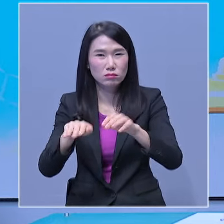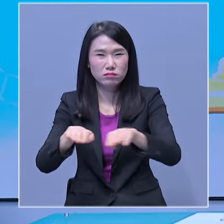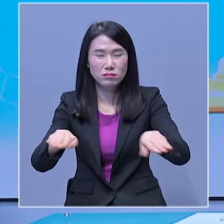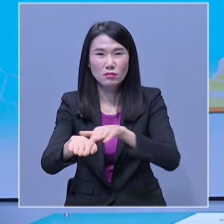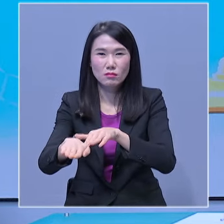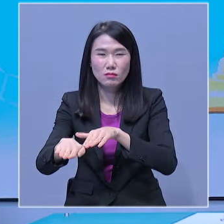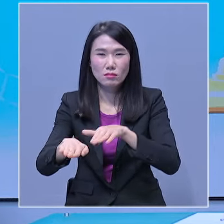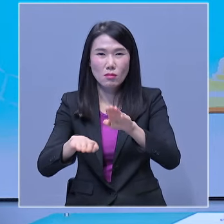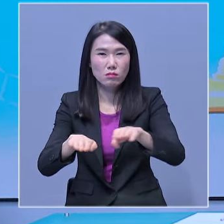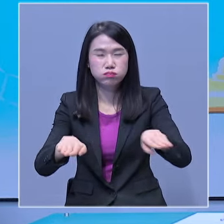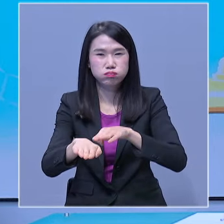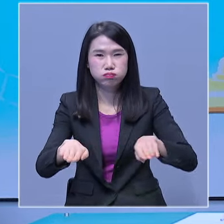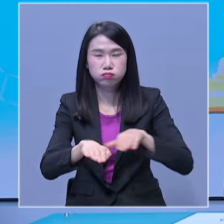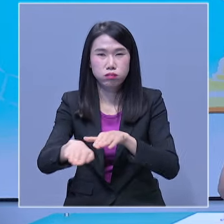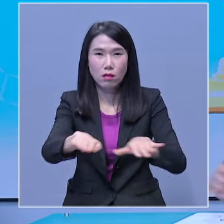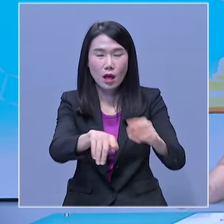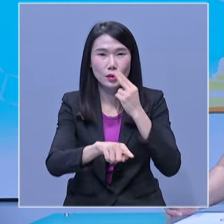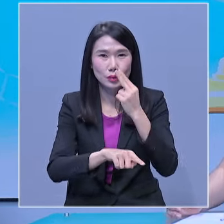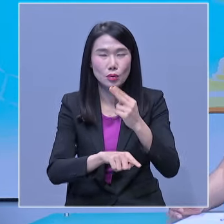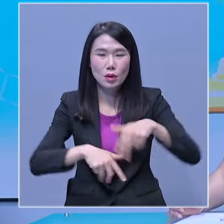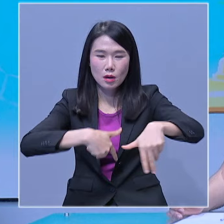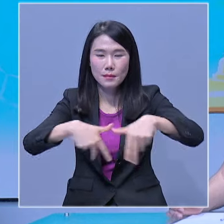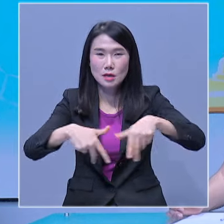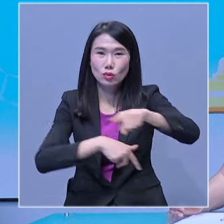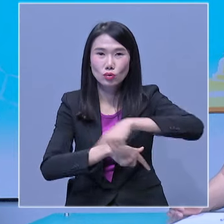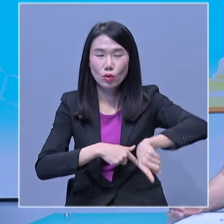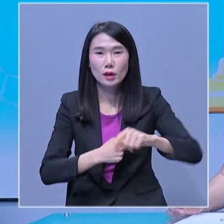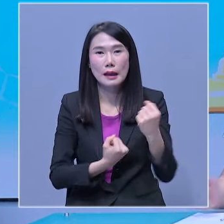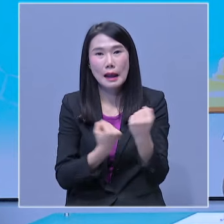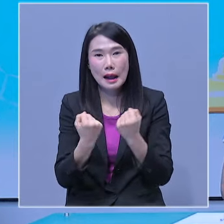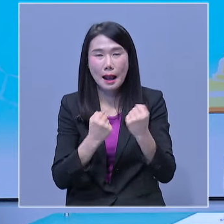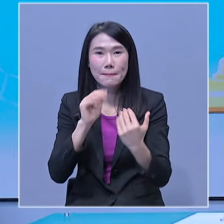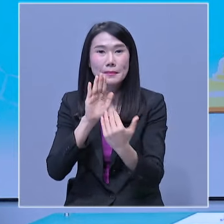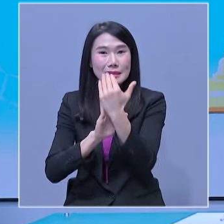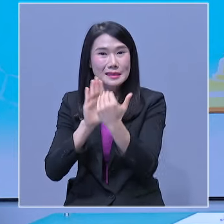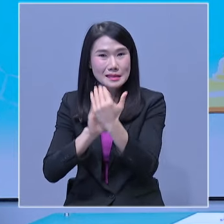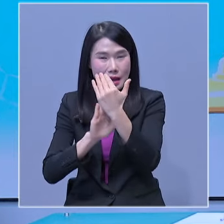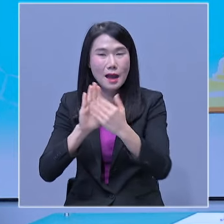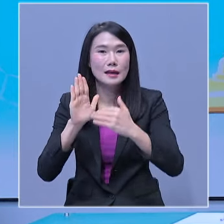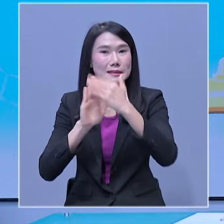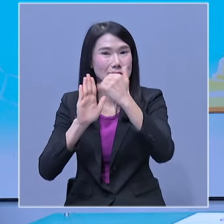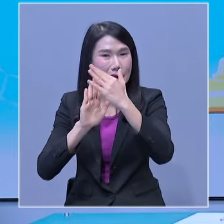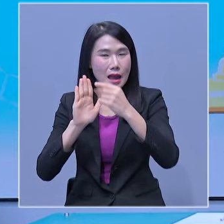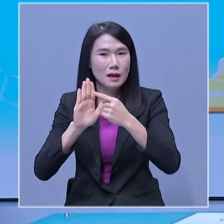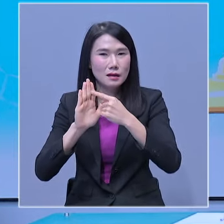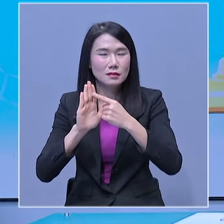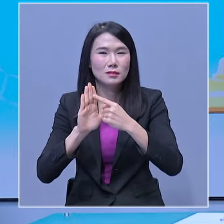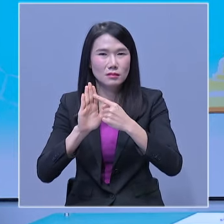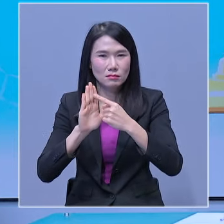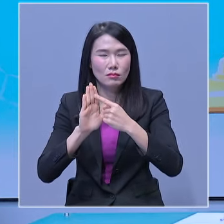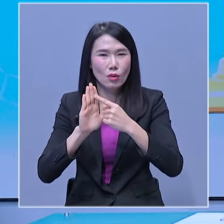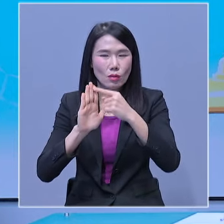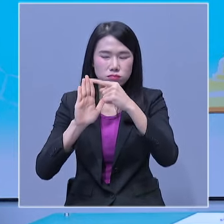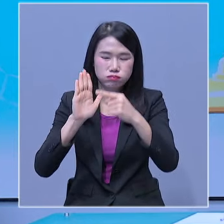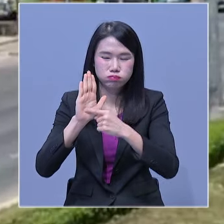เหมือนกันนะคุณจอยไปดูบรรยากาศกันหน่อยนะครับประชาชนที่เดินทางกลับภูมิลำเนาในต่างจังหวัดนะครับในภาคเหนือก็เริ่มทยอยเดินทางกลับเข้า